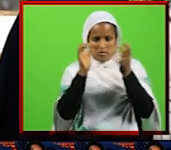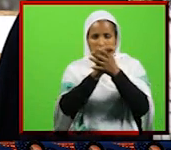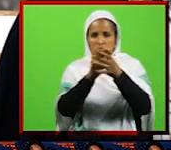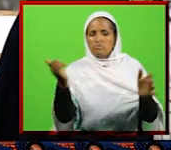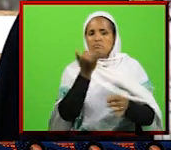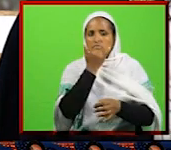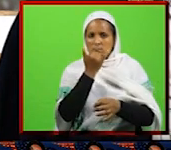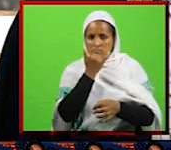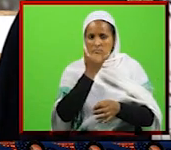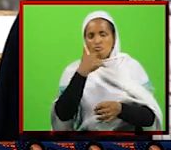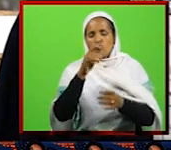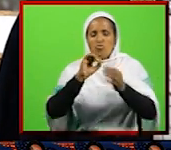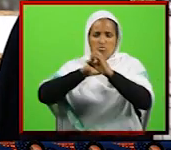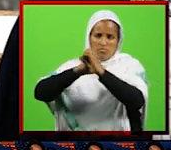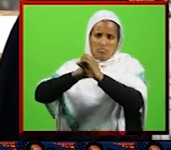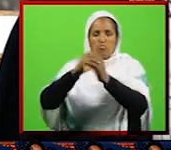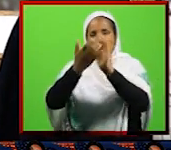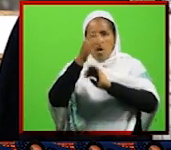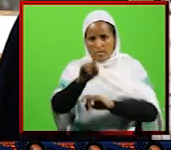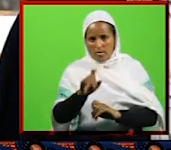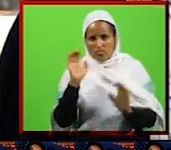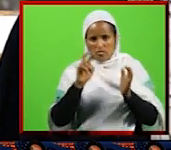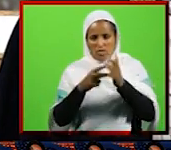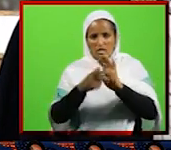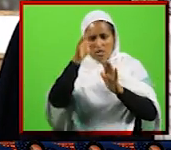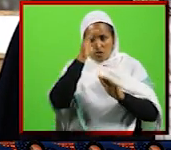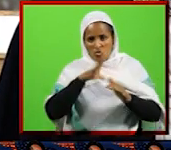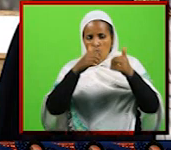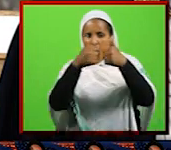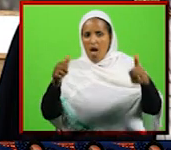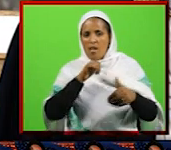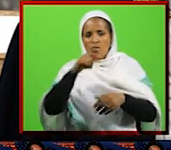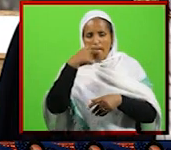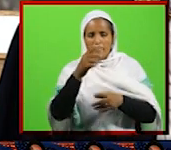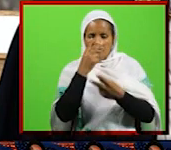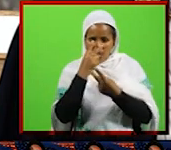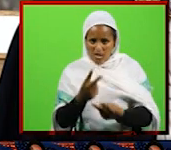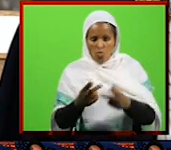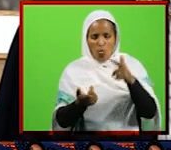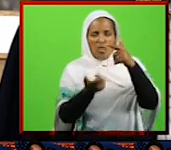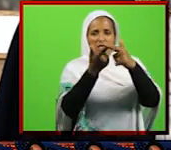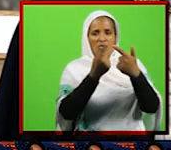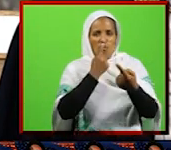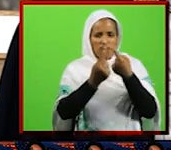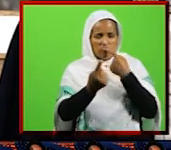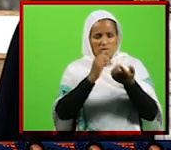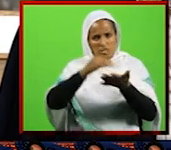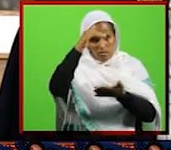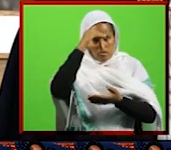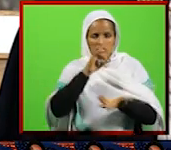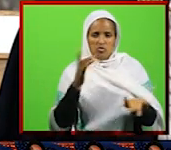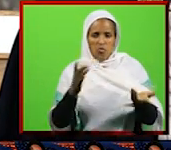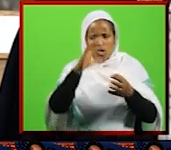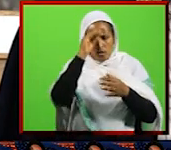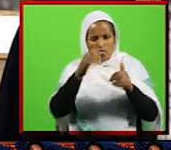ምንፈታት የለብንም የሚሉ መሆን አለባቸው ማለት ነው። ሰው አይለየው የሚለውን ስናይ ሁለተኛውን አባባል ትምህርት ነው